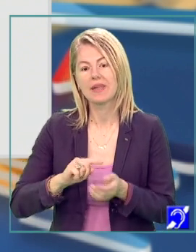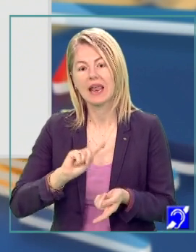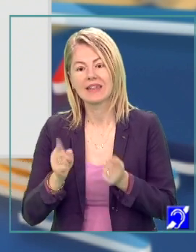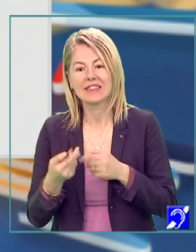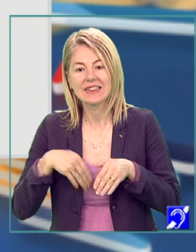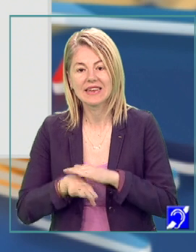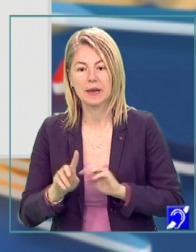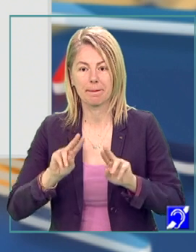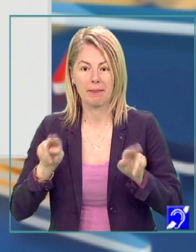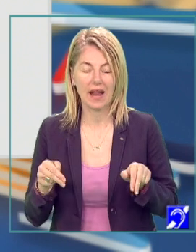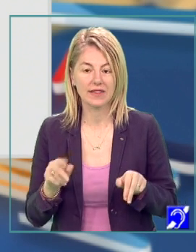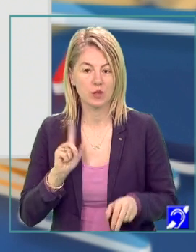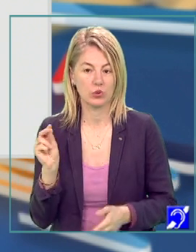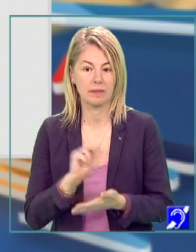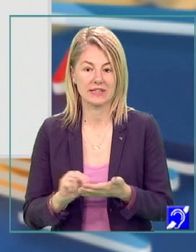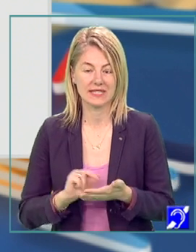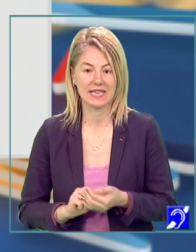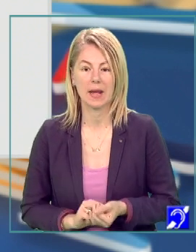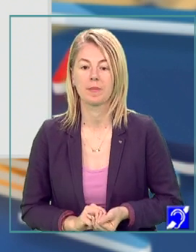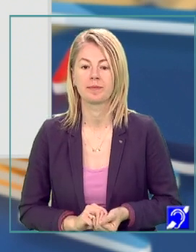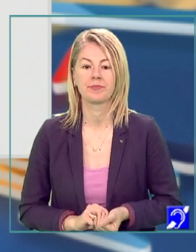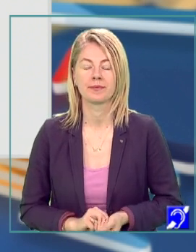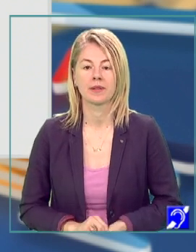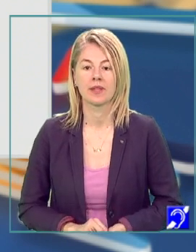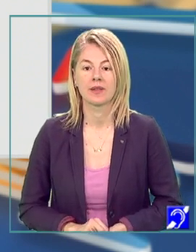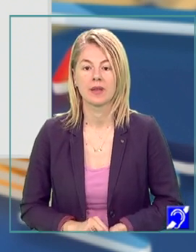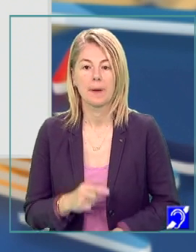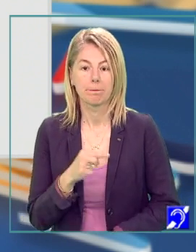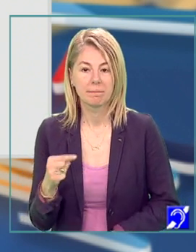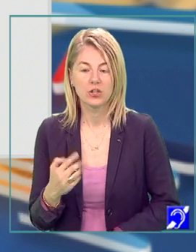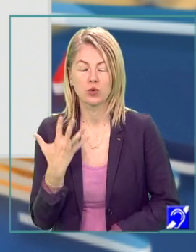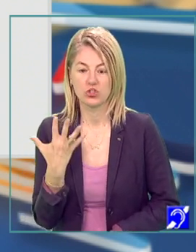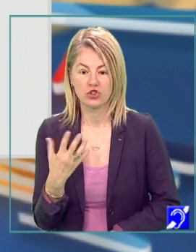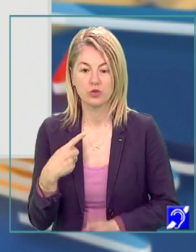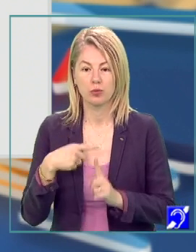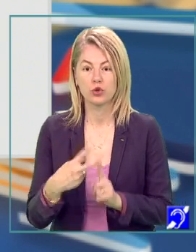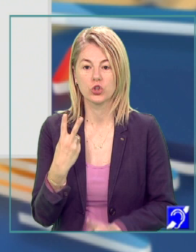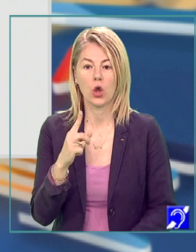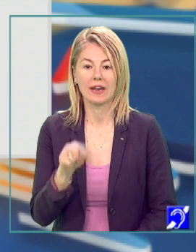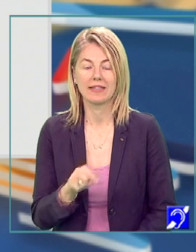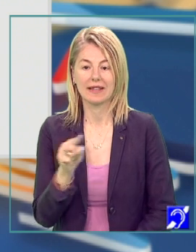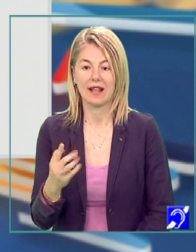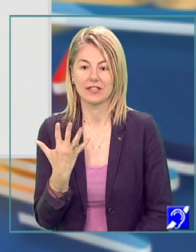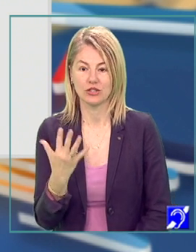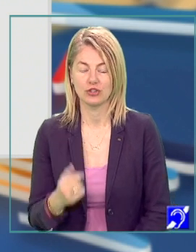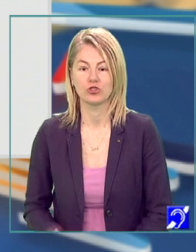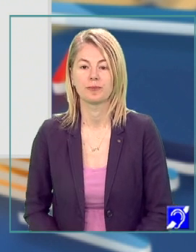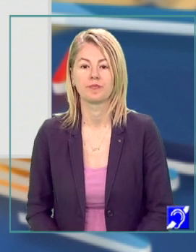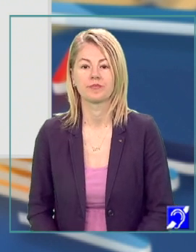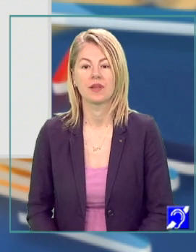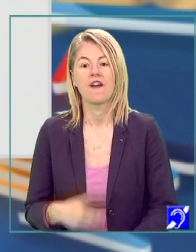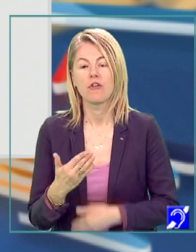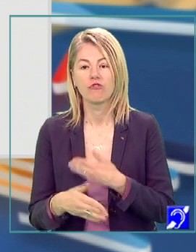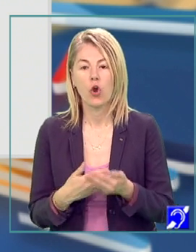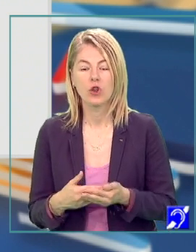paranteză. Deci putem să spunem aici minus 5 plus 2 radical din 5.